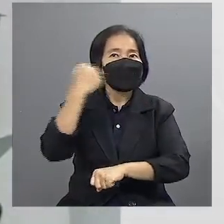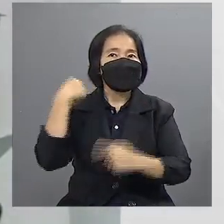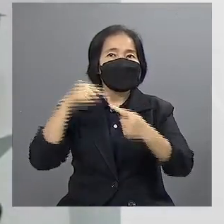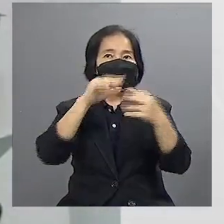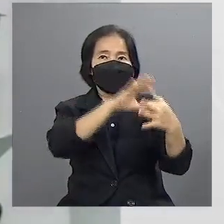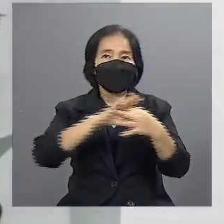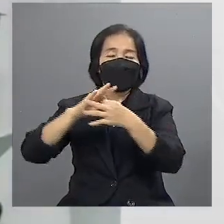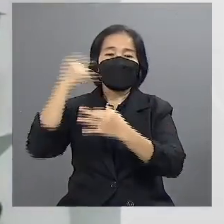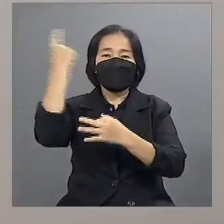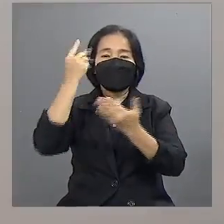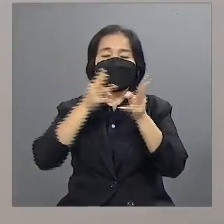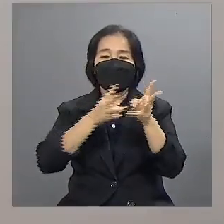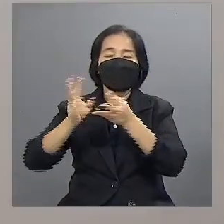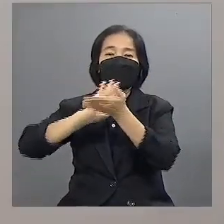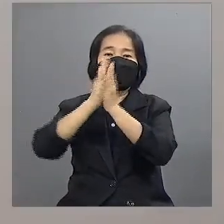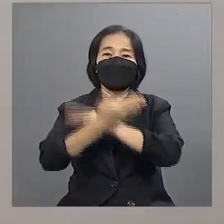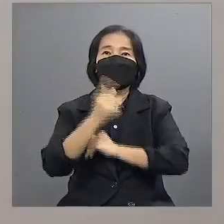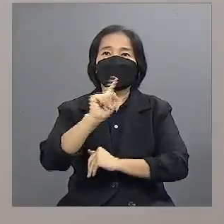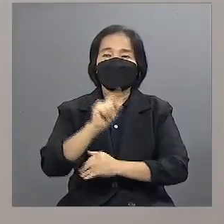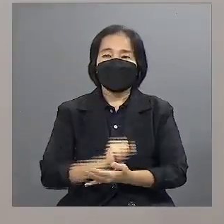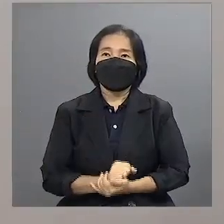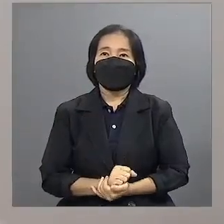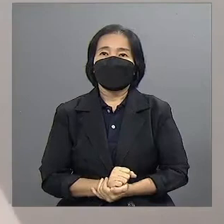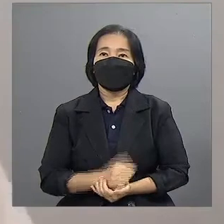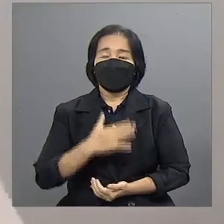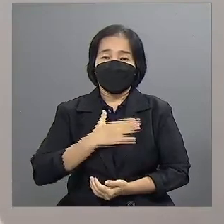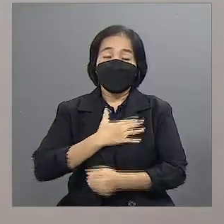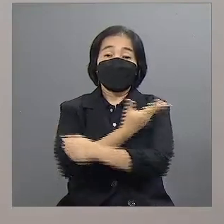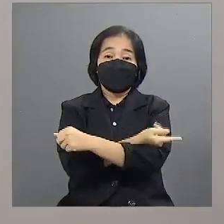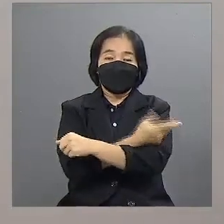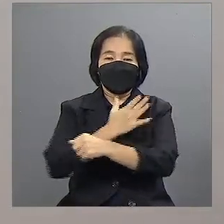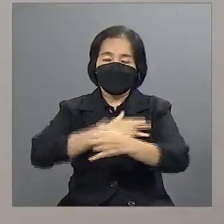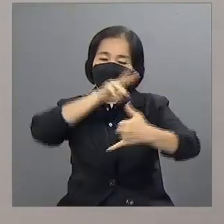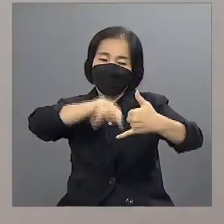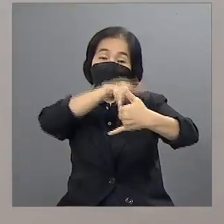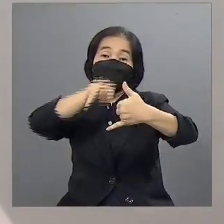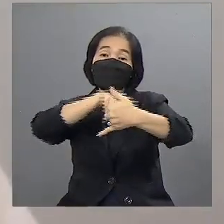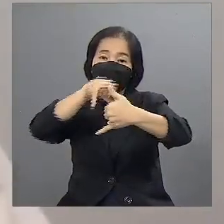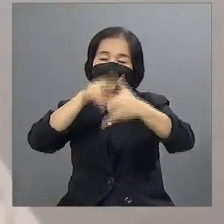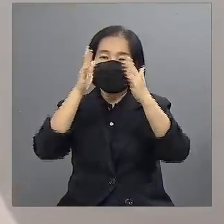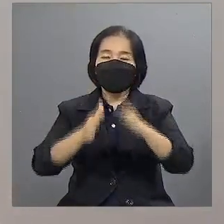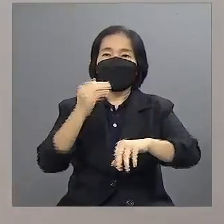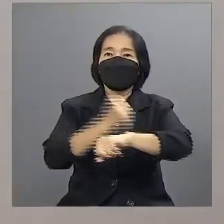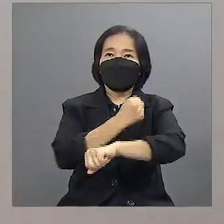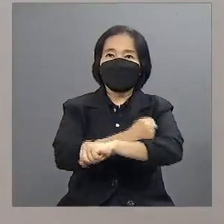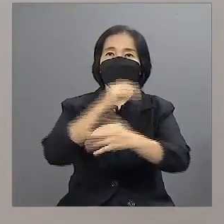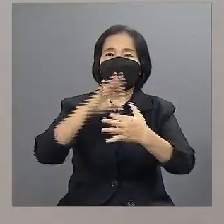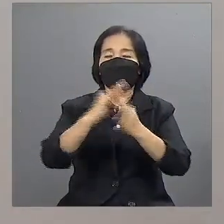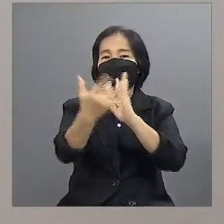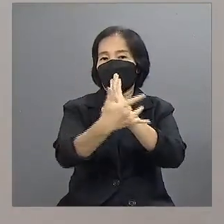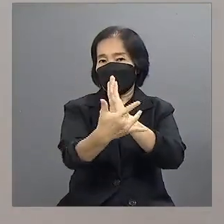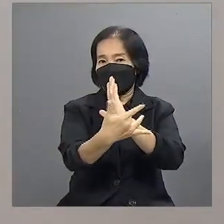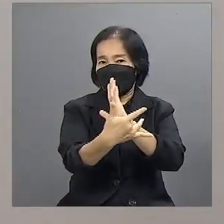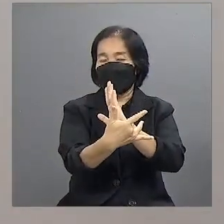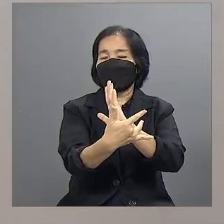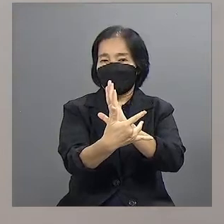นะคะ เชิพี่นี่พน์ค่ะก็คงต้อง upskill เรื่องพวกเทคโนโยีต่างๆแลวครับแล้วกเป็ New